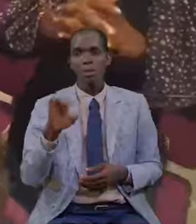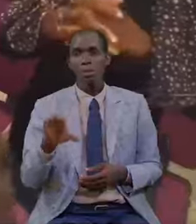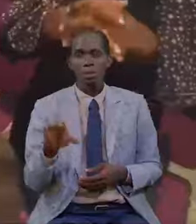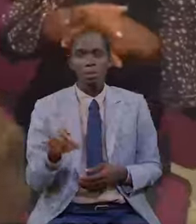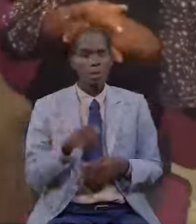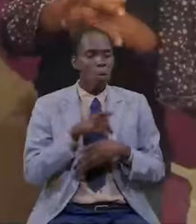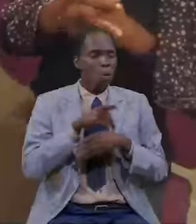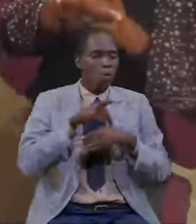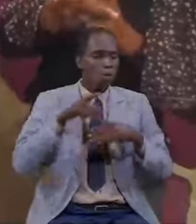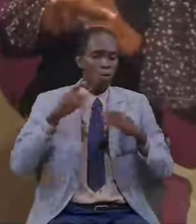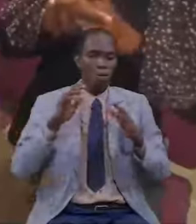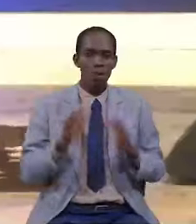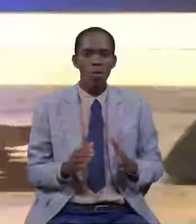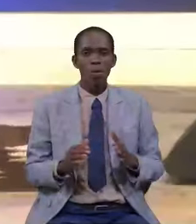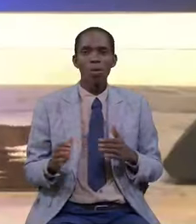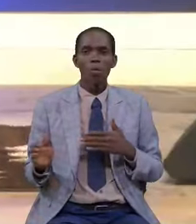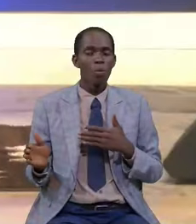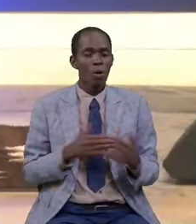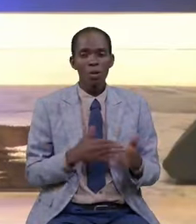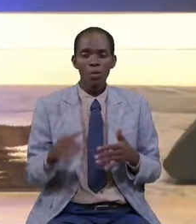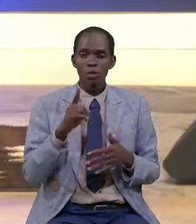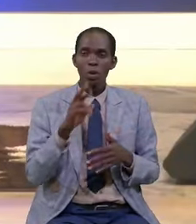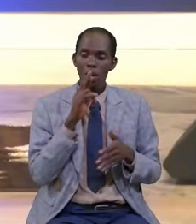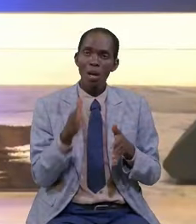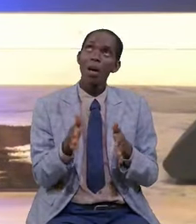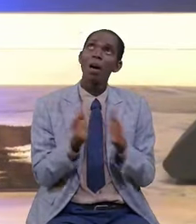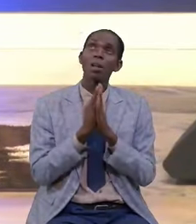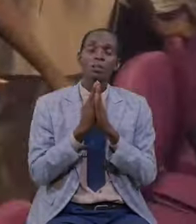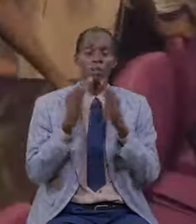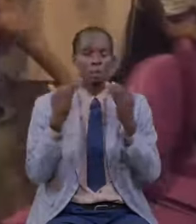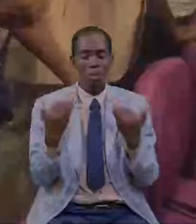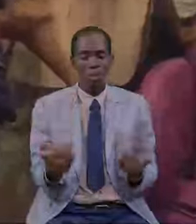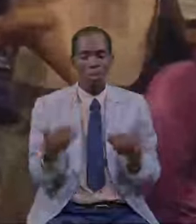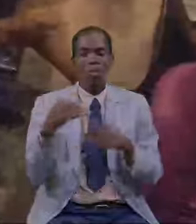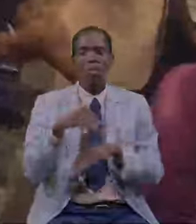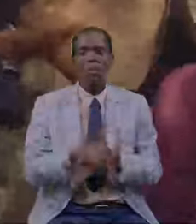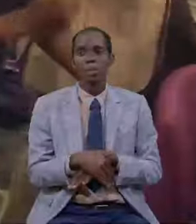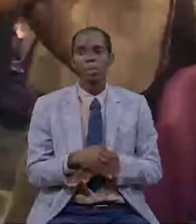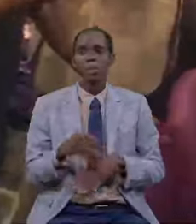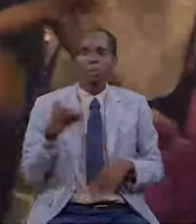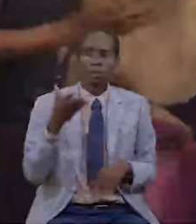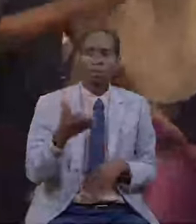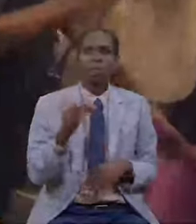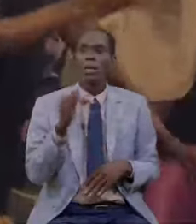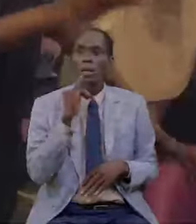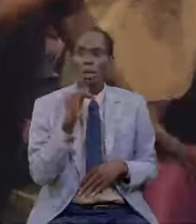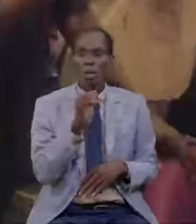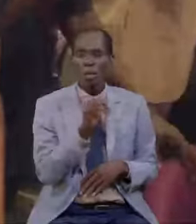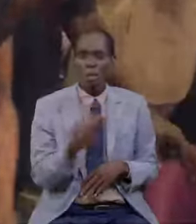professionnel, tout ce que vous demandez ce soir, il y a un accomplissement ce